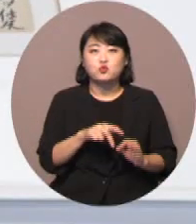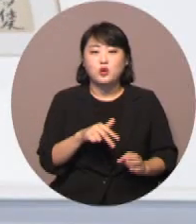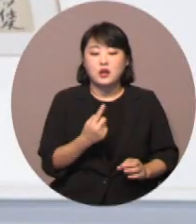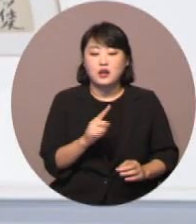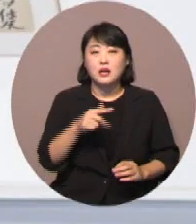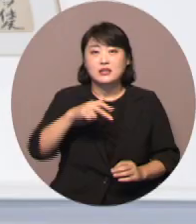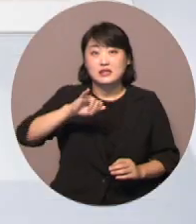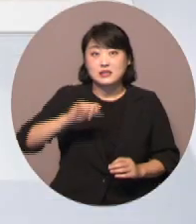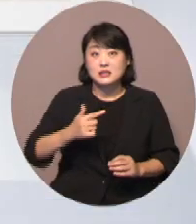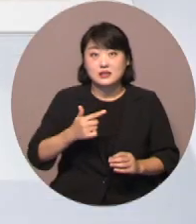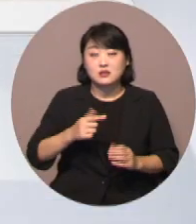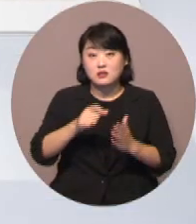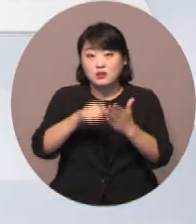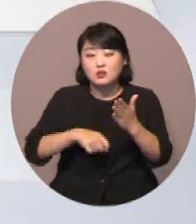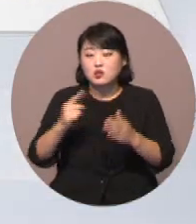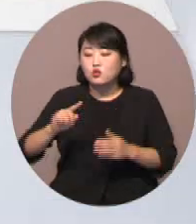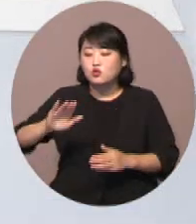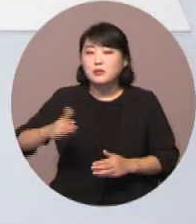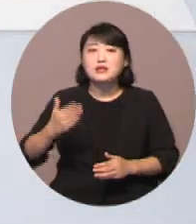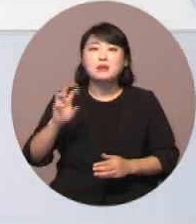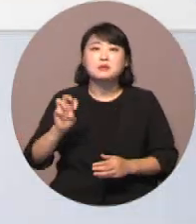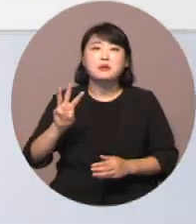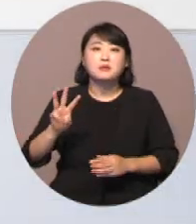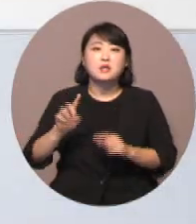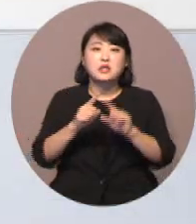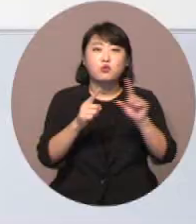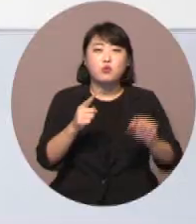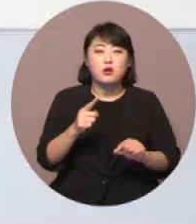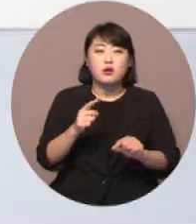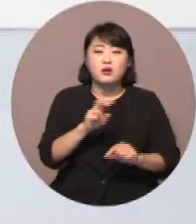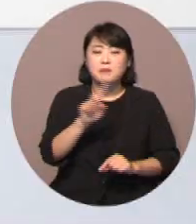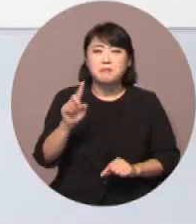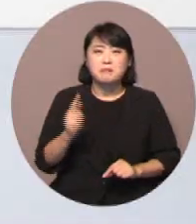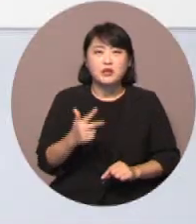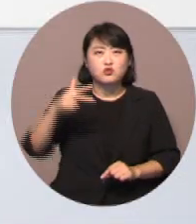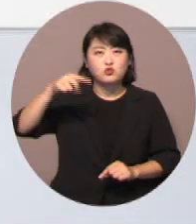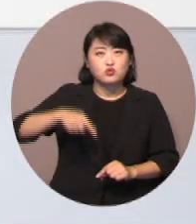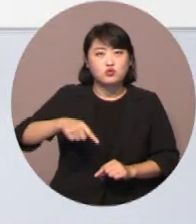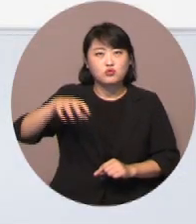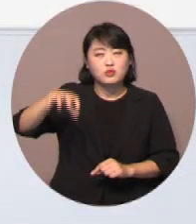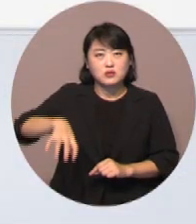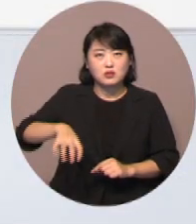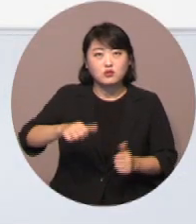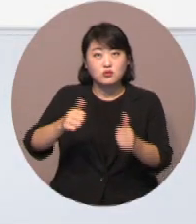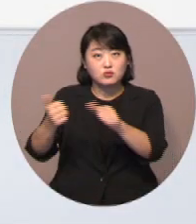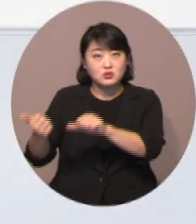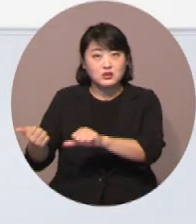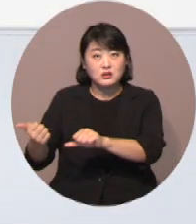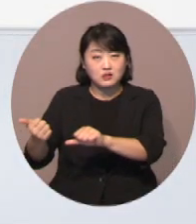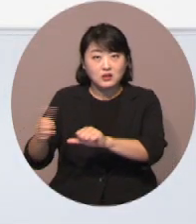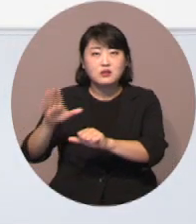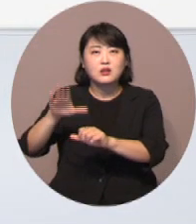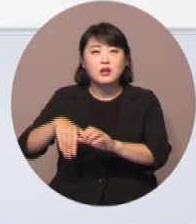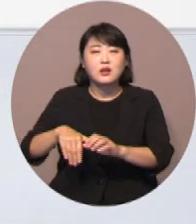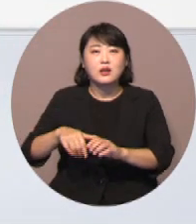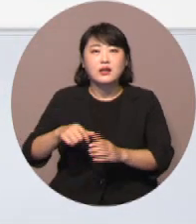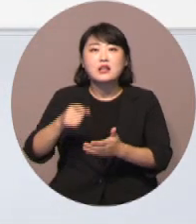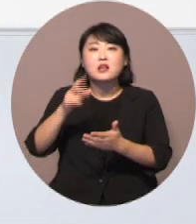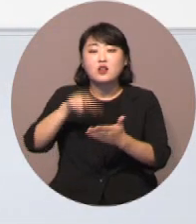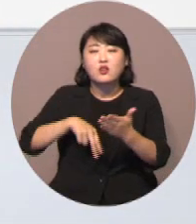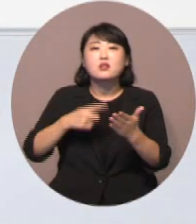양선은 1933년 1월 만주에서 순국한 김자진 장군의 사회장 당시